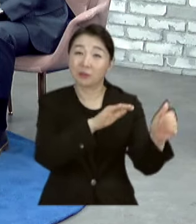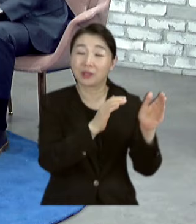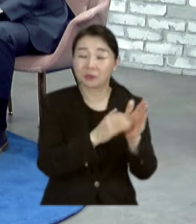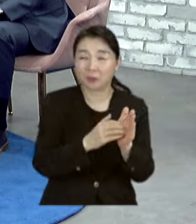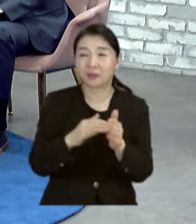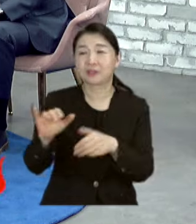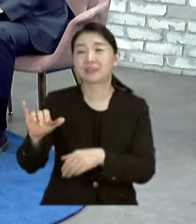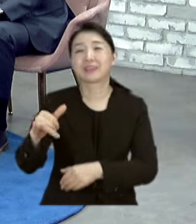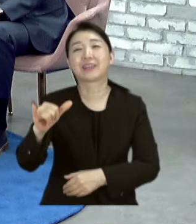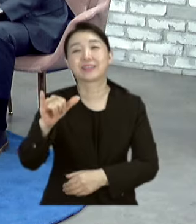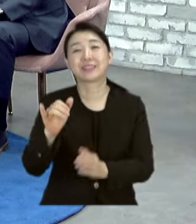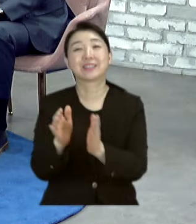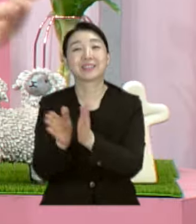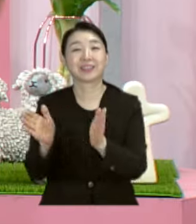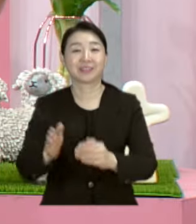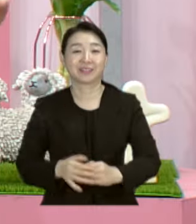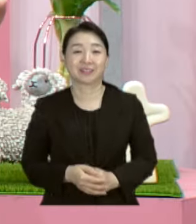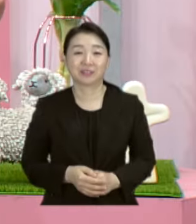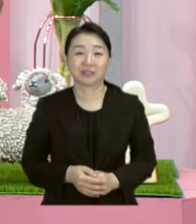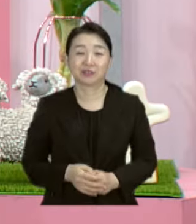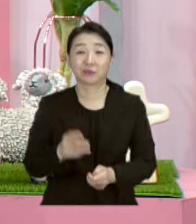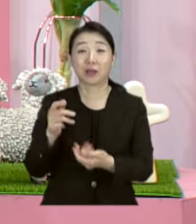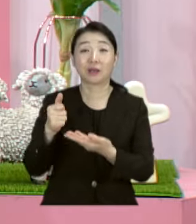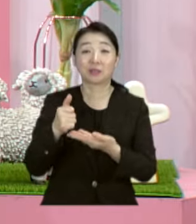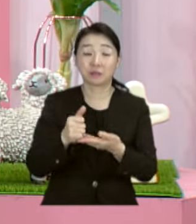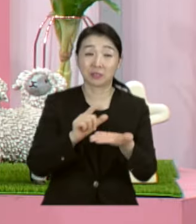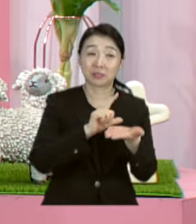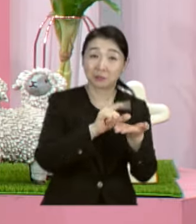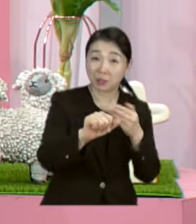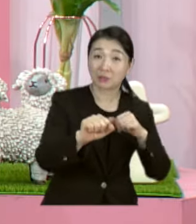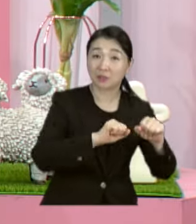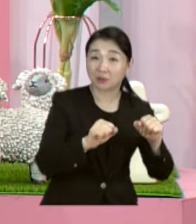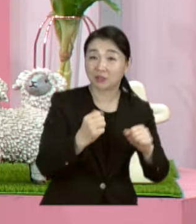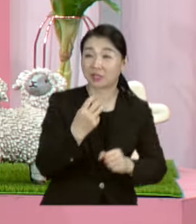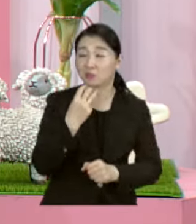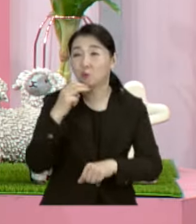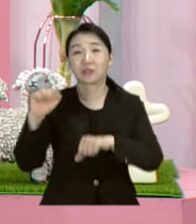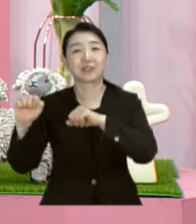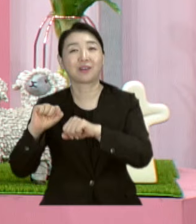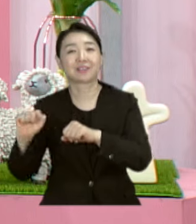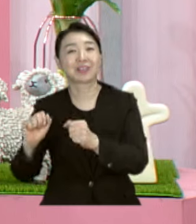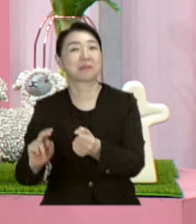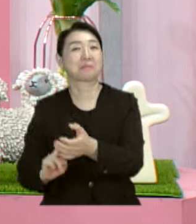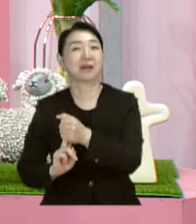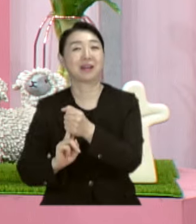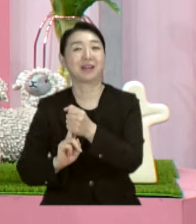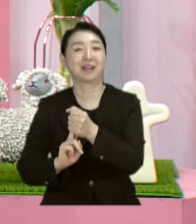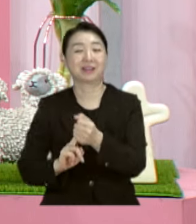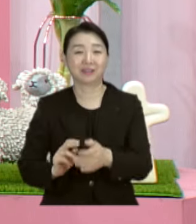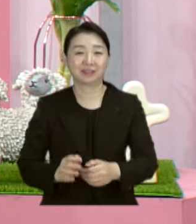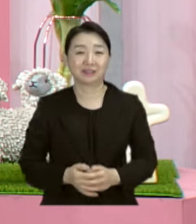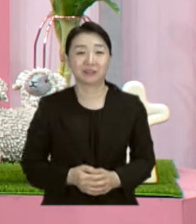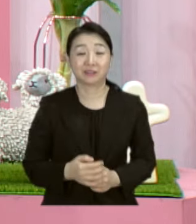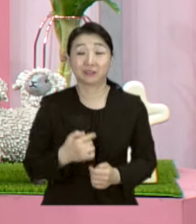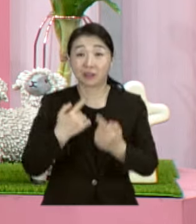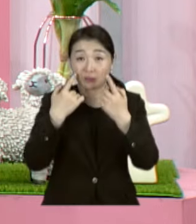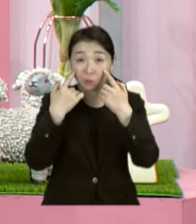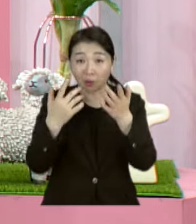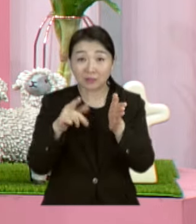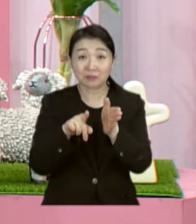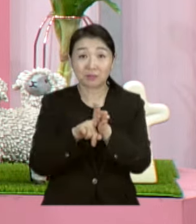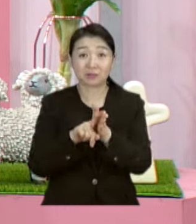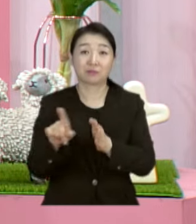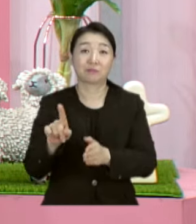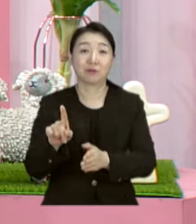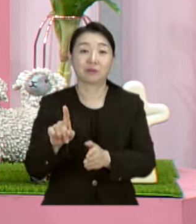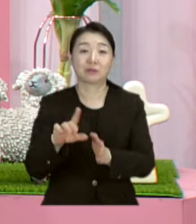내려보내고 데이트를 마음껏 했지 않나. 편하게. 그런데 하나님께서는 지방에서도 역사하시고